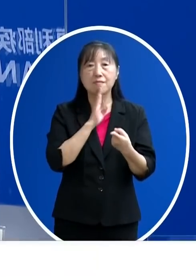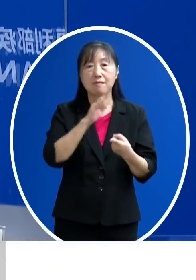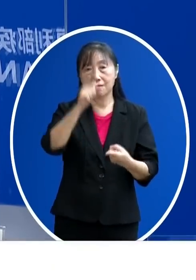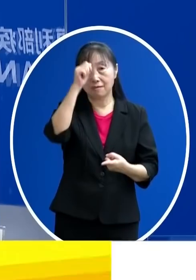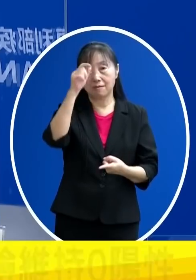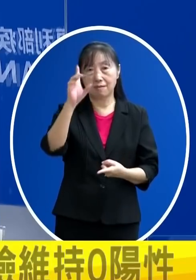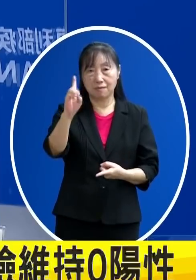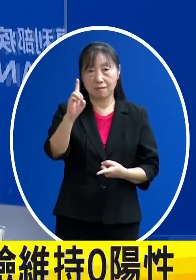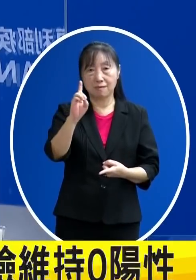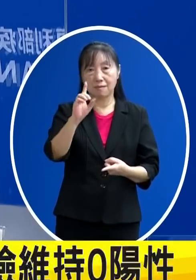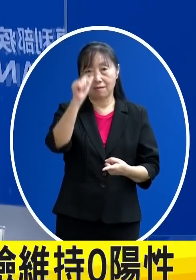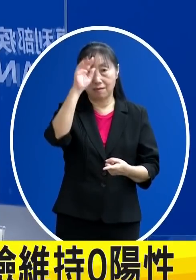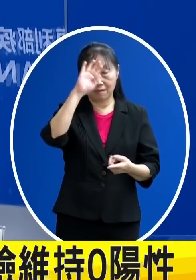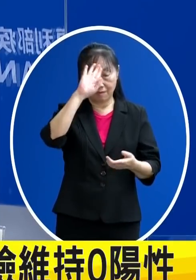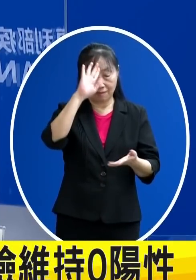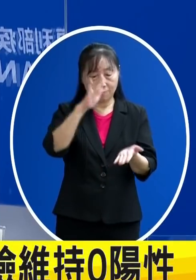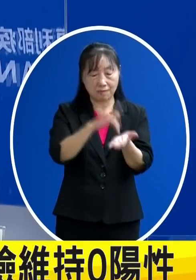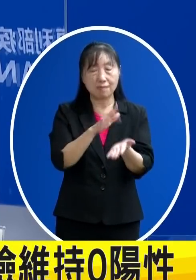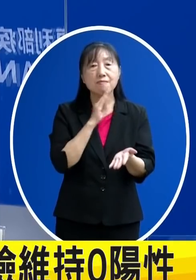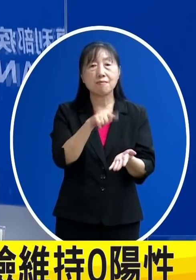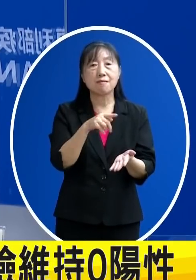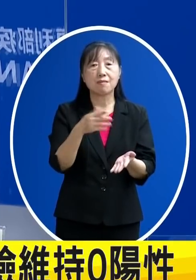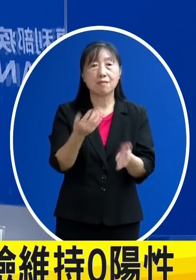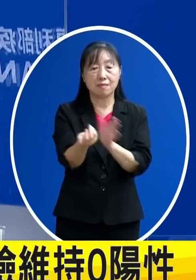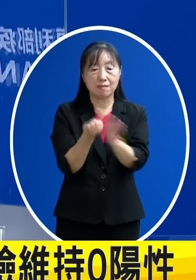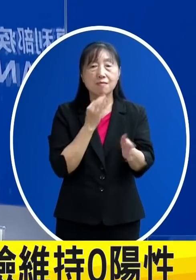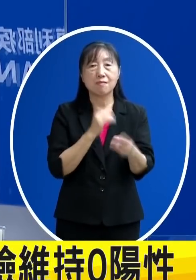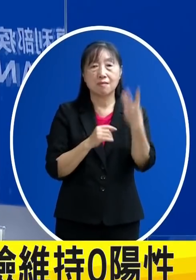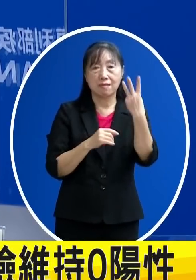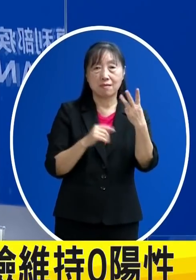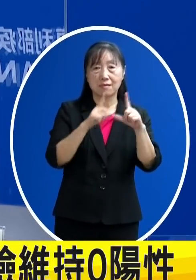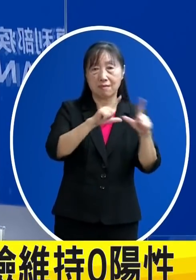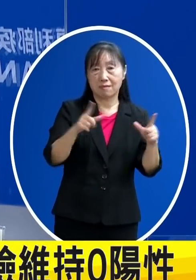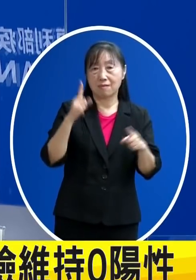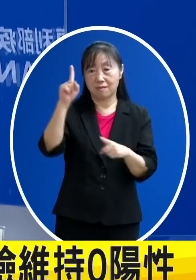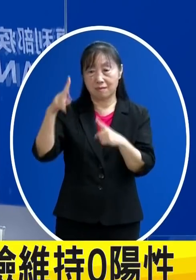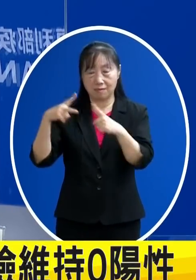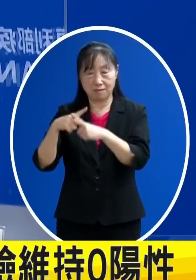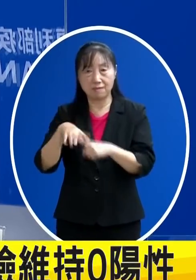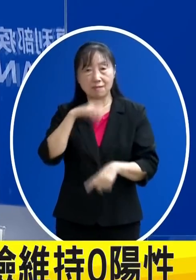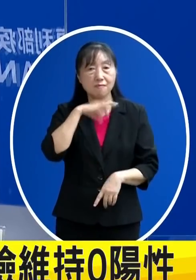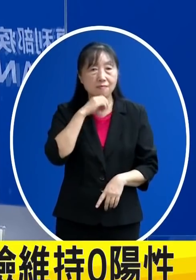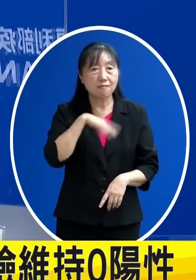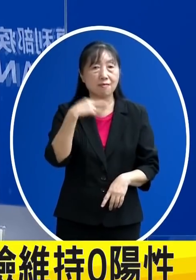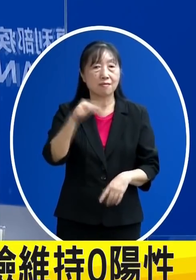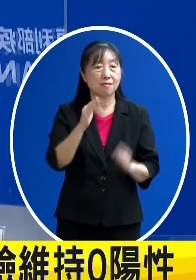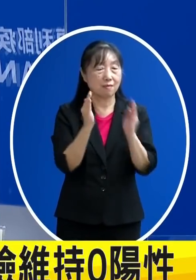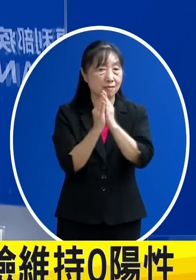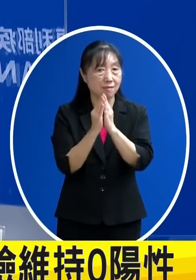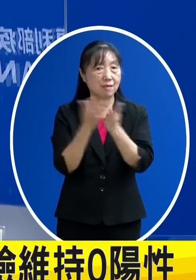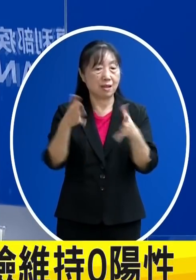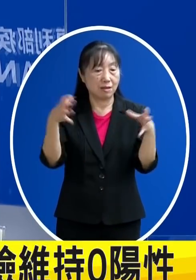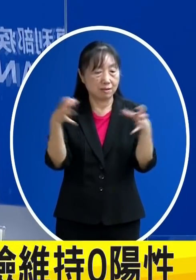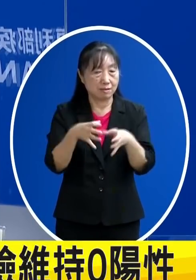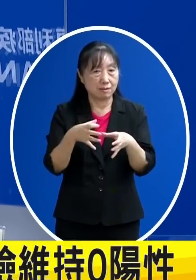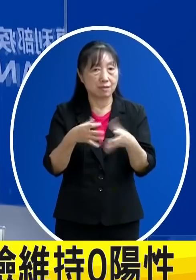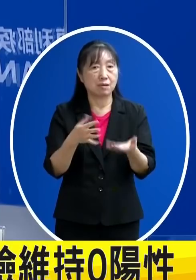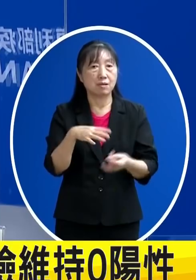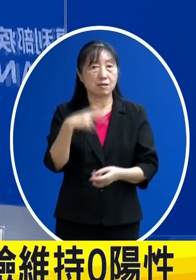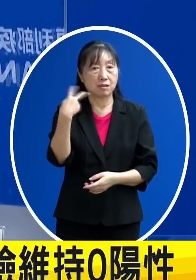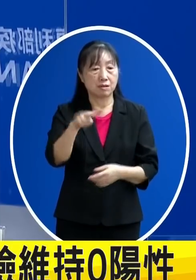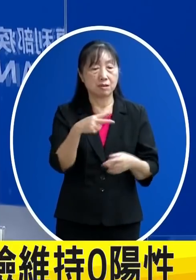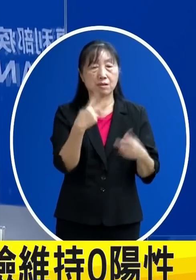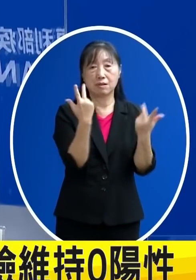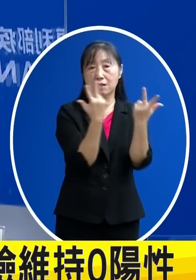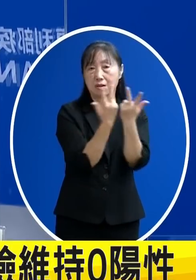那先前的我们总共有3大1小的案子哈，就是屏东的群聚、桃园机师相关的群聚，还有新北